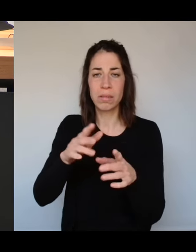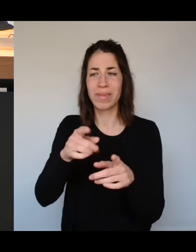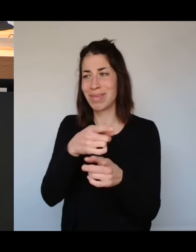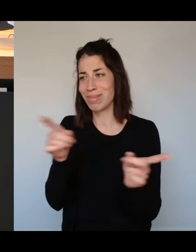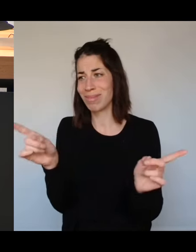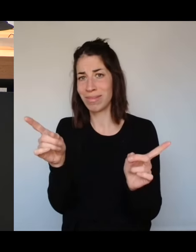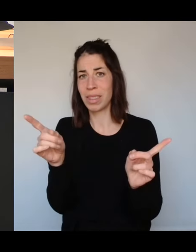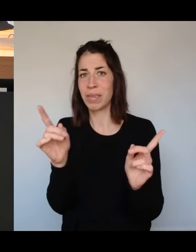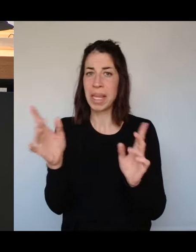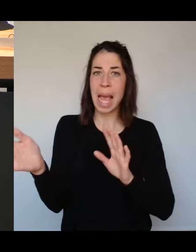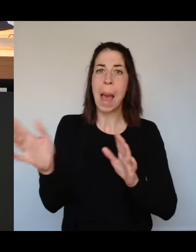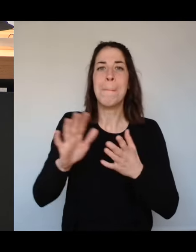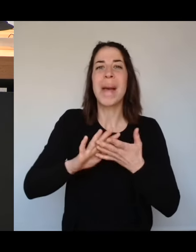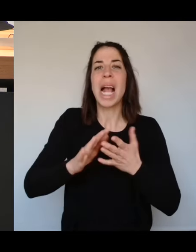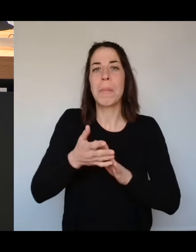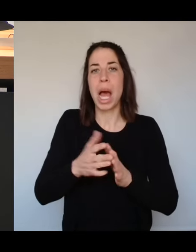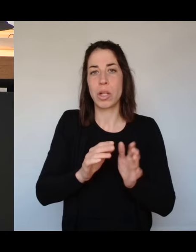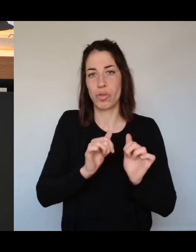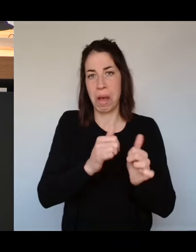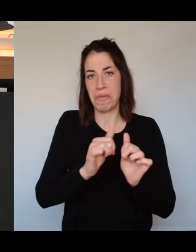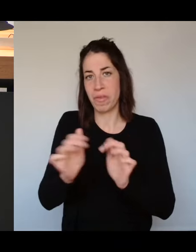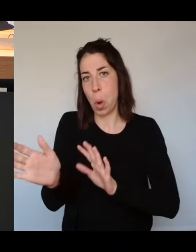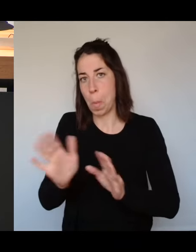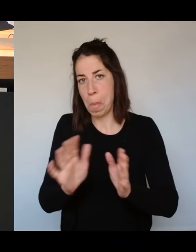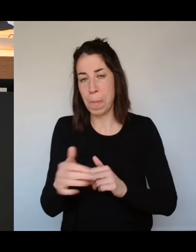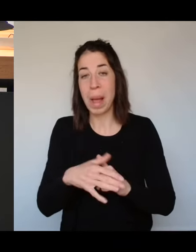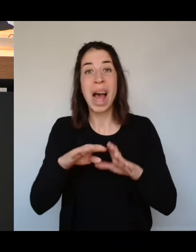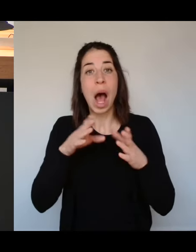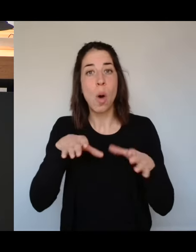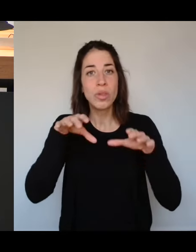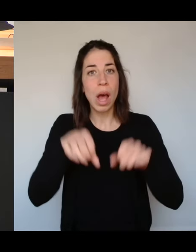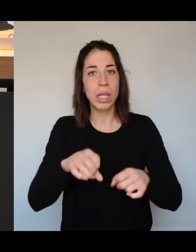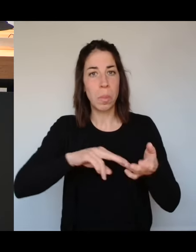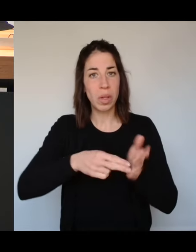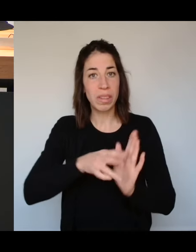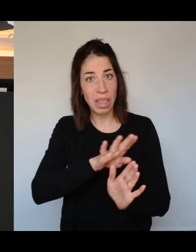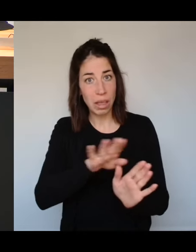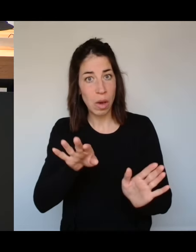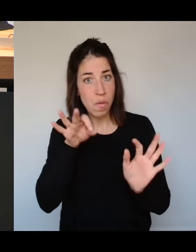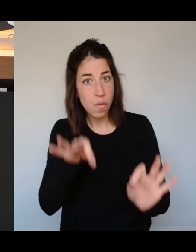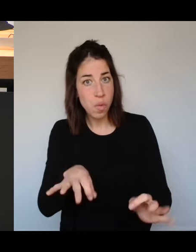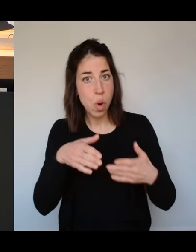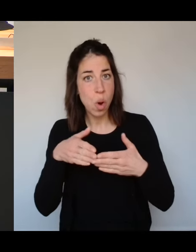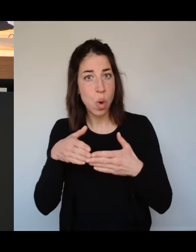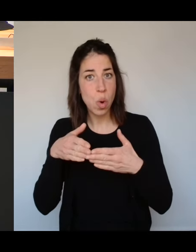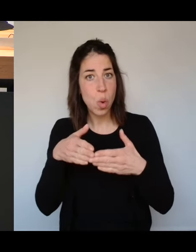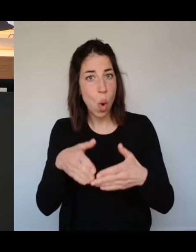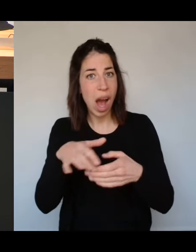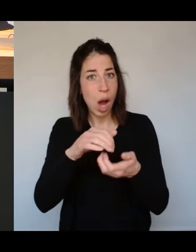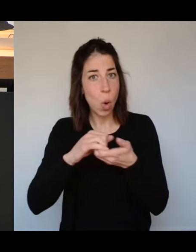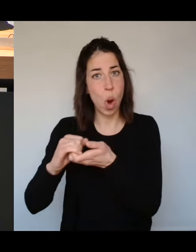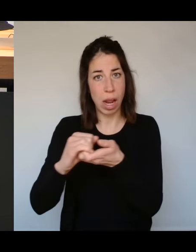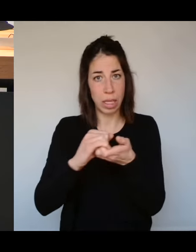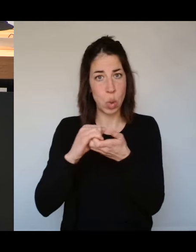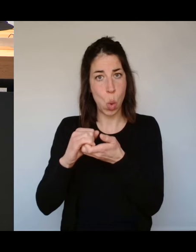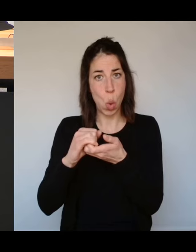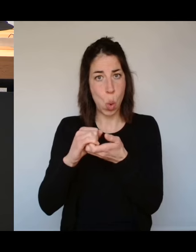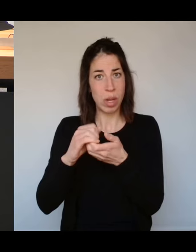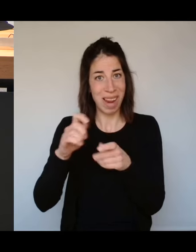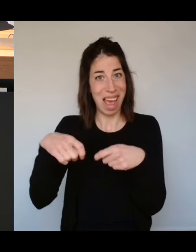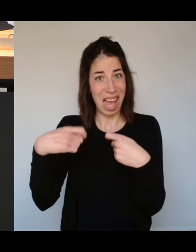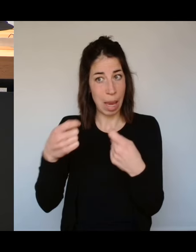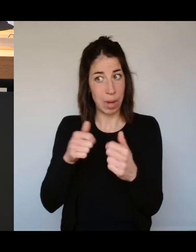Haushaltspolitik dieser Koalition also am Ende zu mehr Elend auf den Straßen in Berlin führt, zu mehr Konflikten im öffentlichen